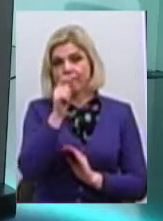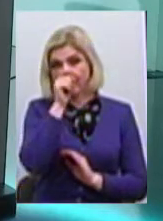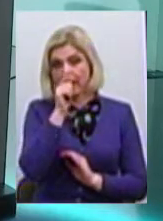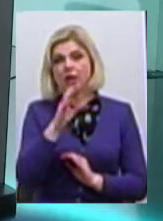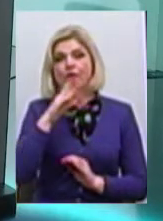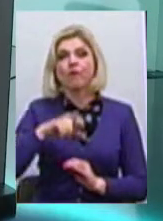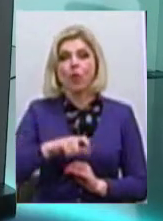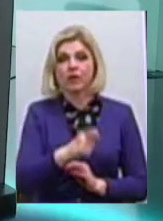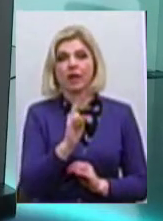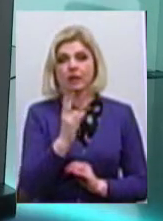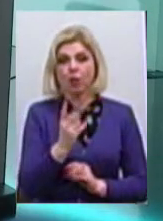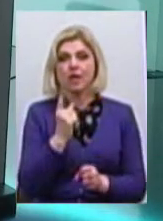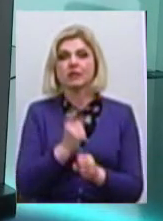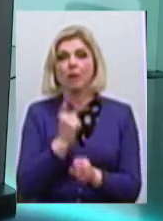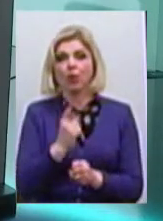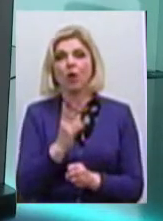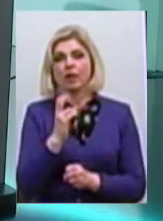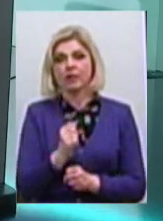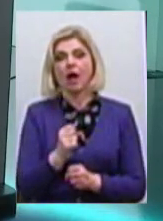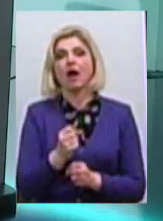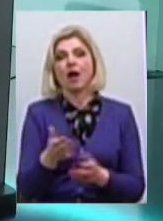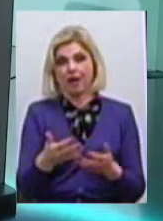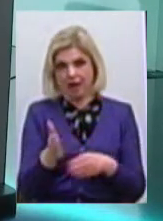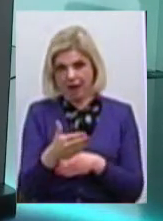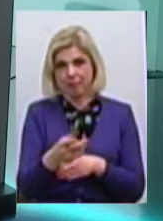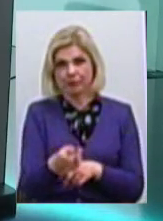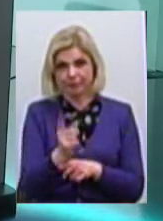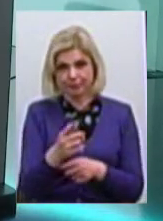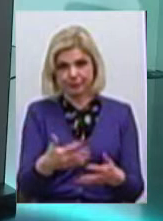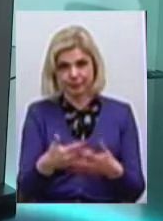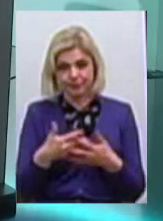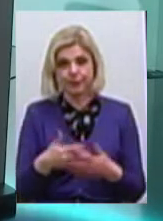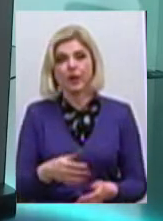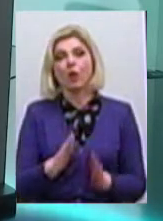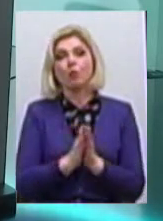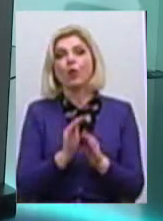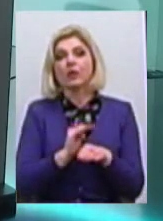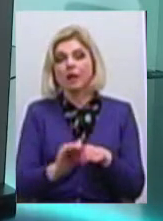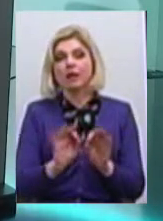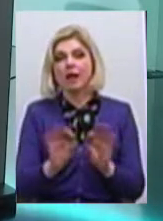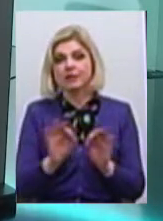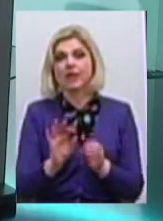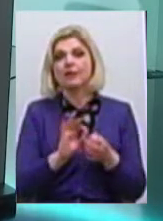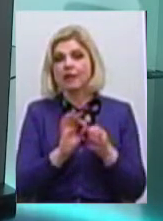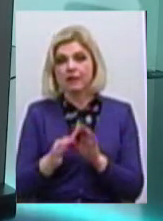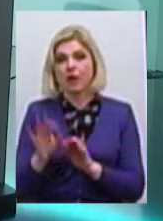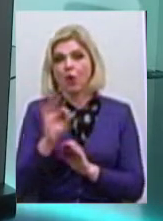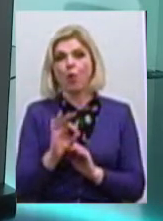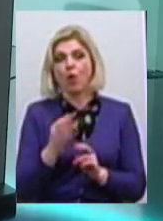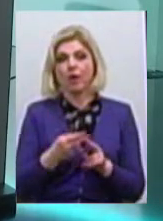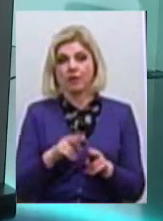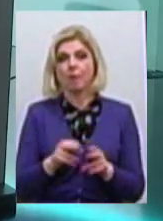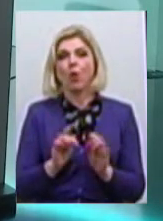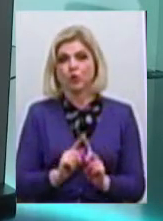діє заборона на добування водних біоресурсів. Будь ласка, Олексій, розкажіть детальніше про її особливості